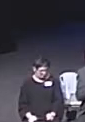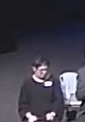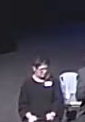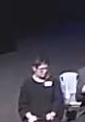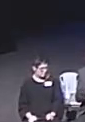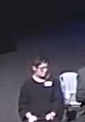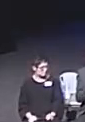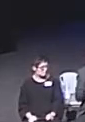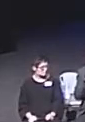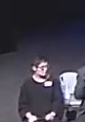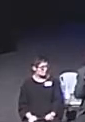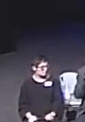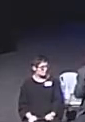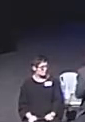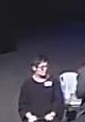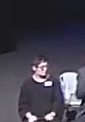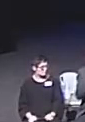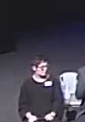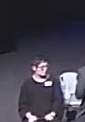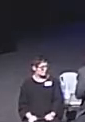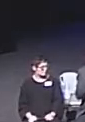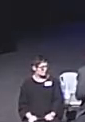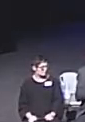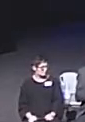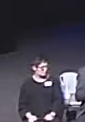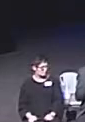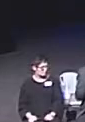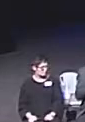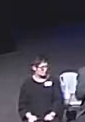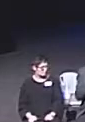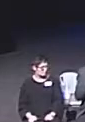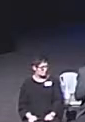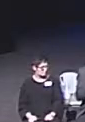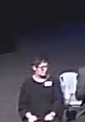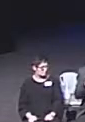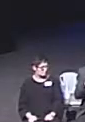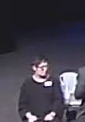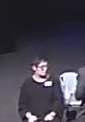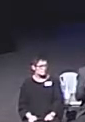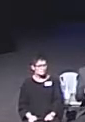ryhmien pointit, paitsi tämä 3. Mä en tiedä, yritetäänkö me uudestaan.